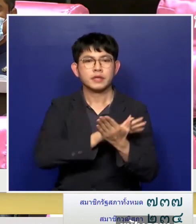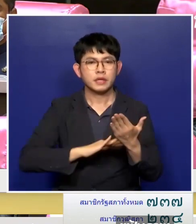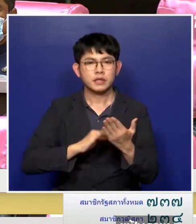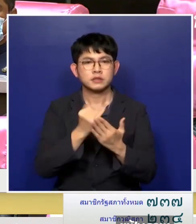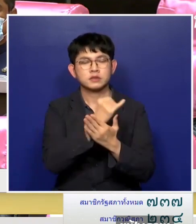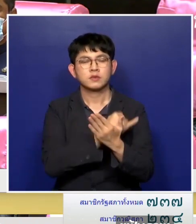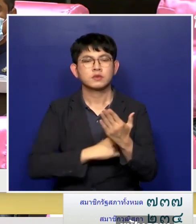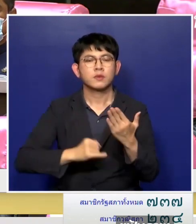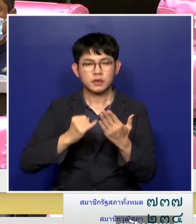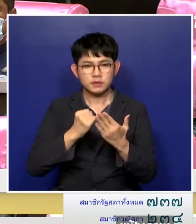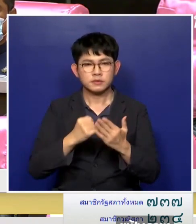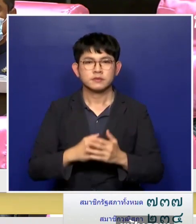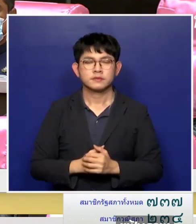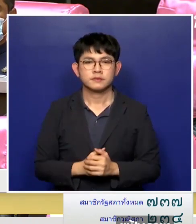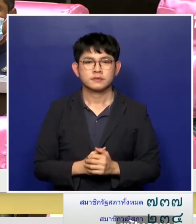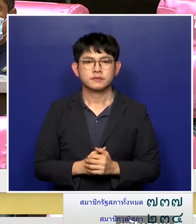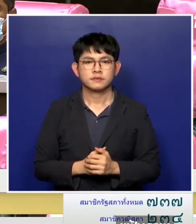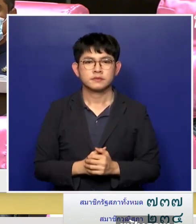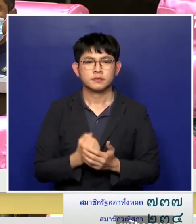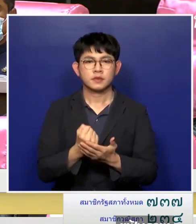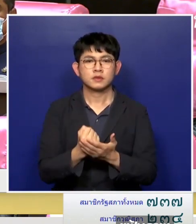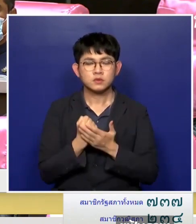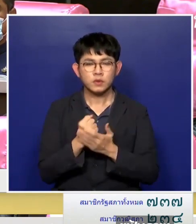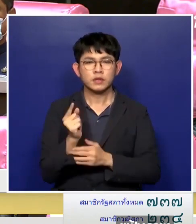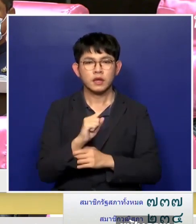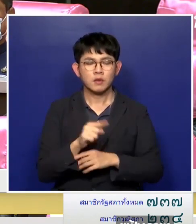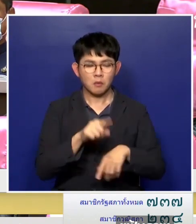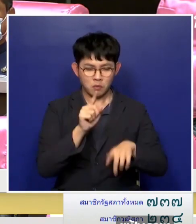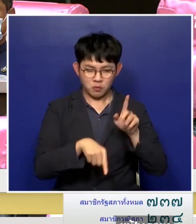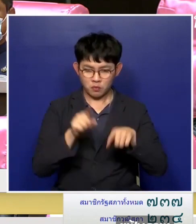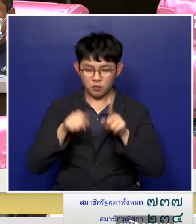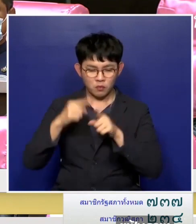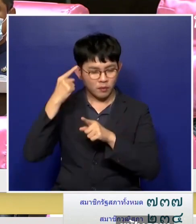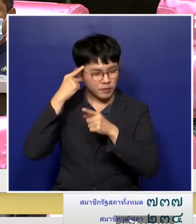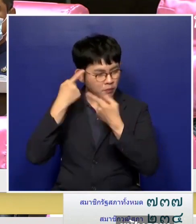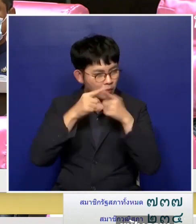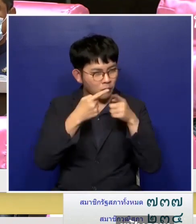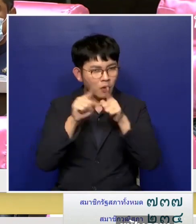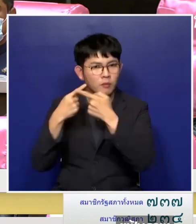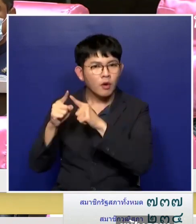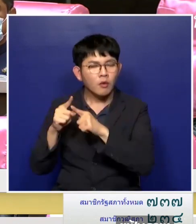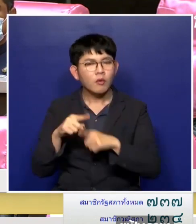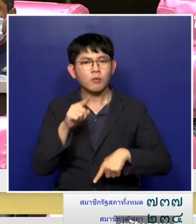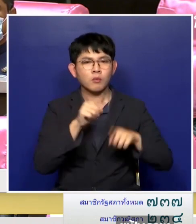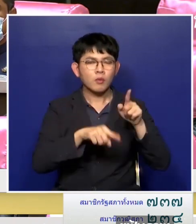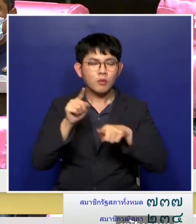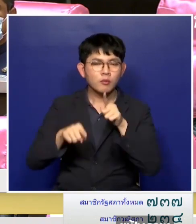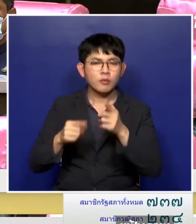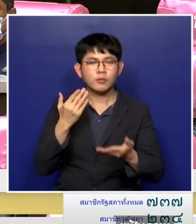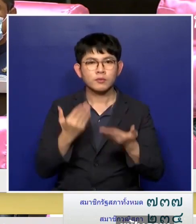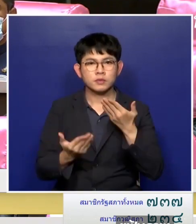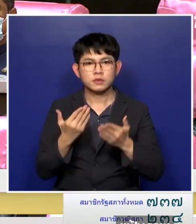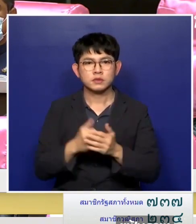บาทไว้โดยไปเอามูลค่าของห้างหุ้นส่วนจำกัดรวมกำไรสะสมซึ่งควรจะเป็นของห้างมารวมยื่นเป็นของตน